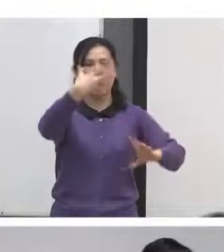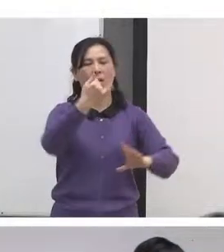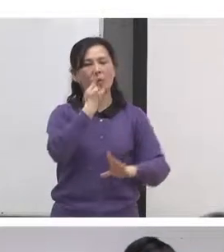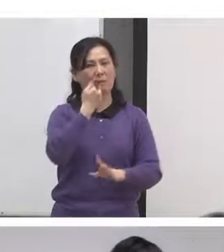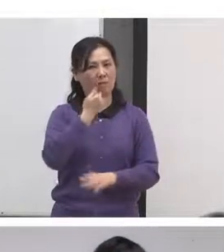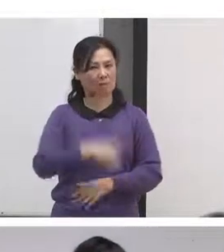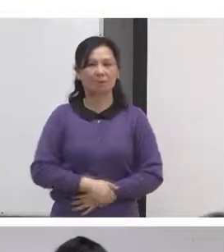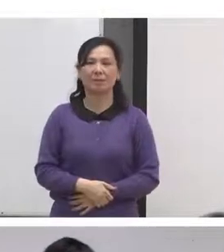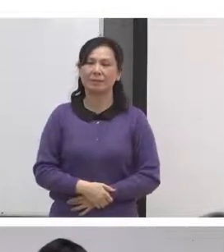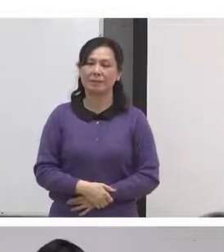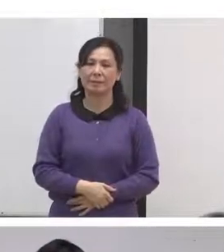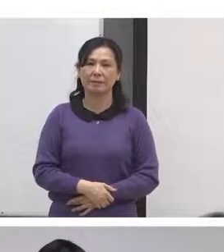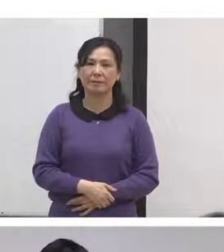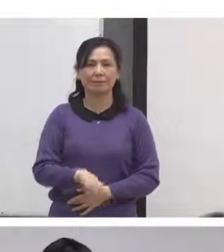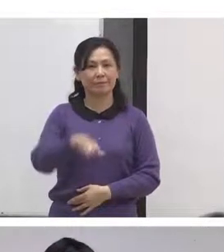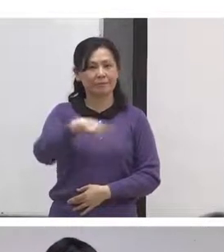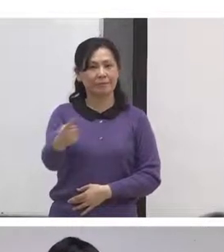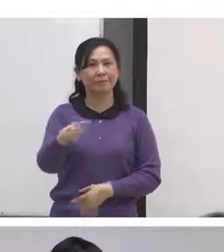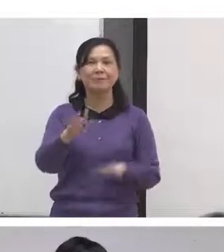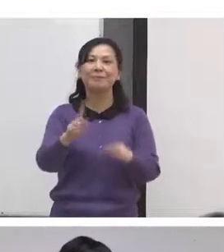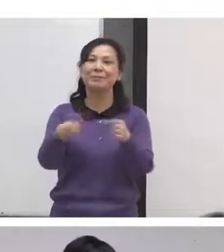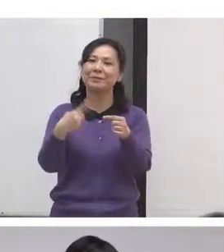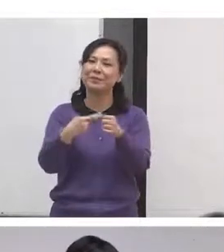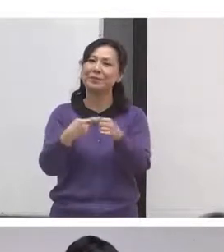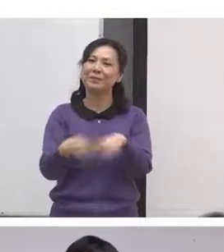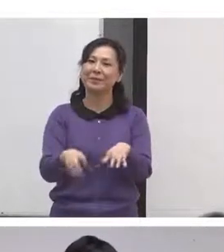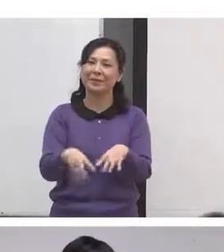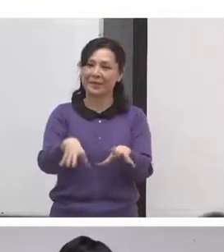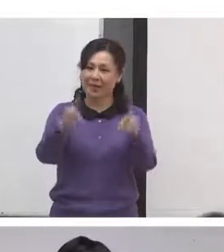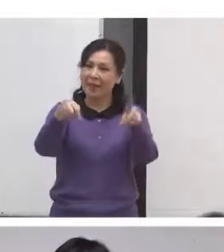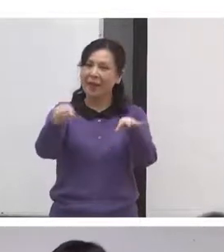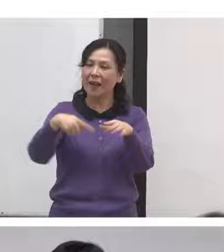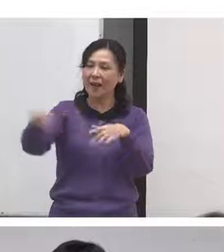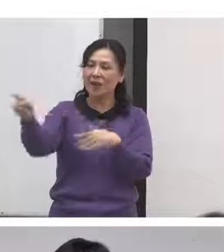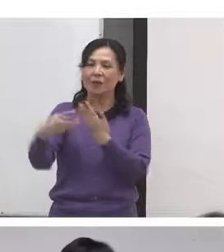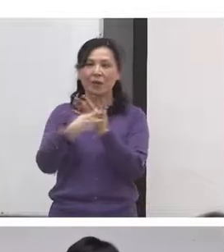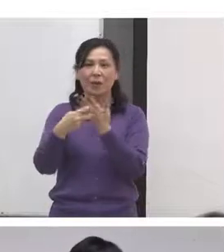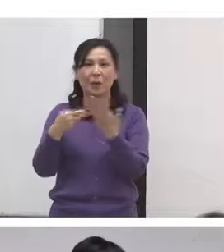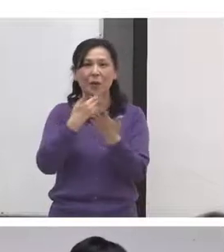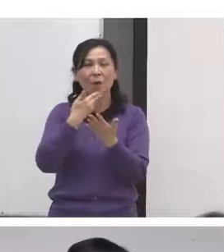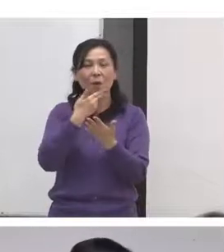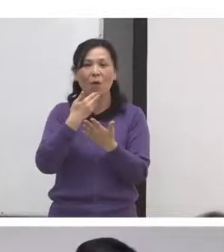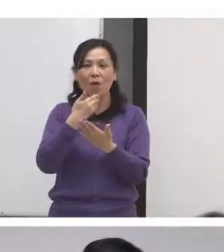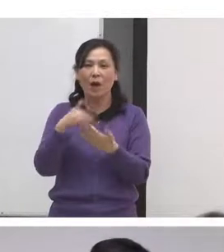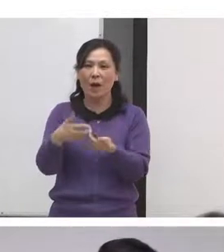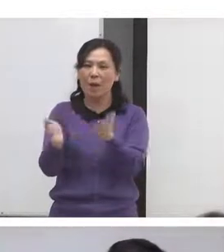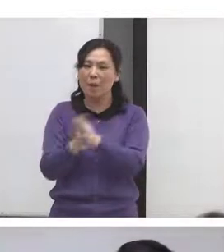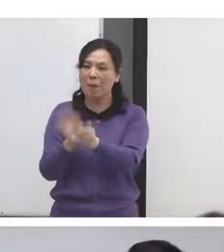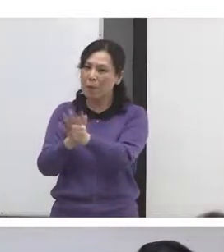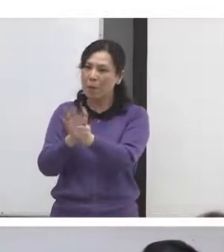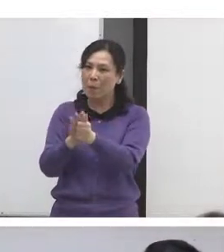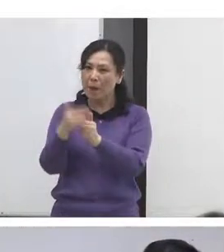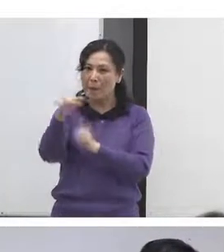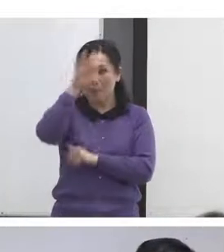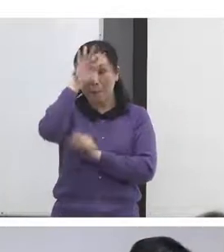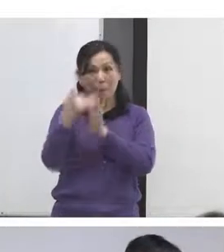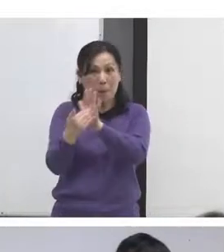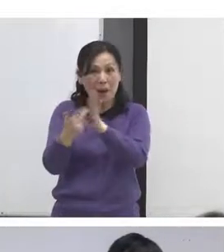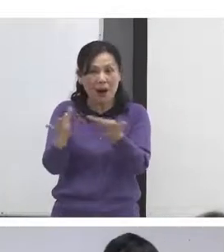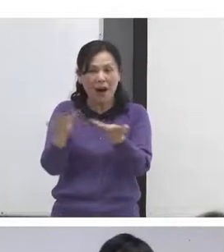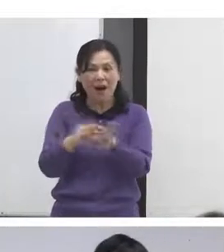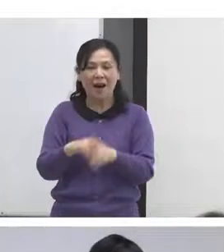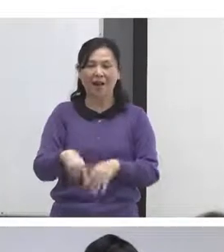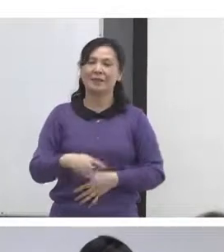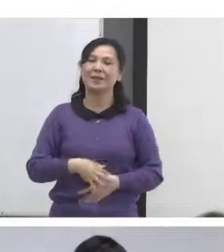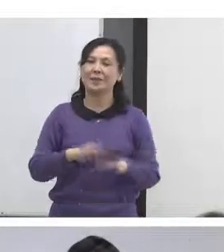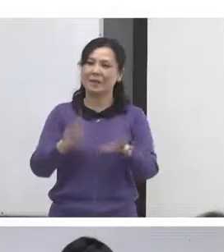好，那再来就是分享一下我今年年初的时候去卫福部帮忙支援那个防疫，其实我也得到一些心得，就是主要是因为今